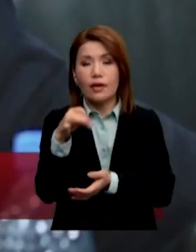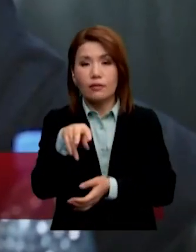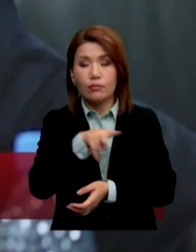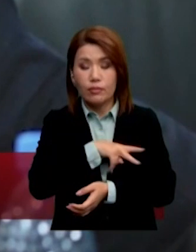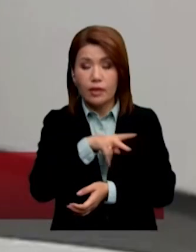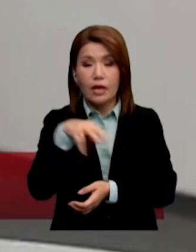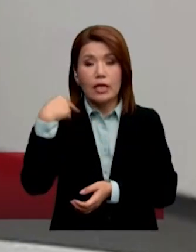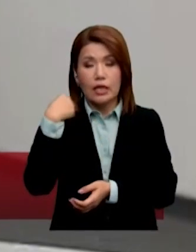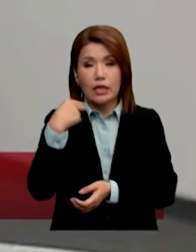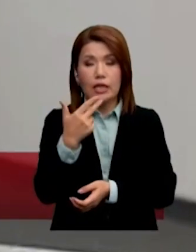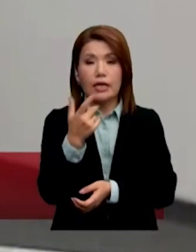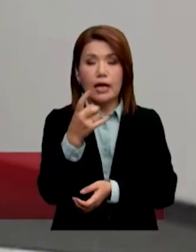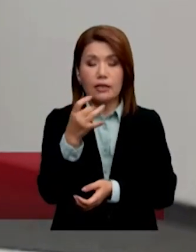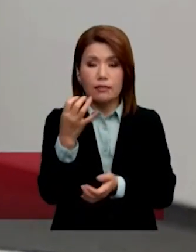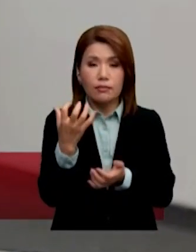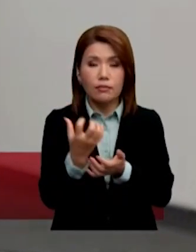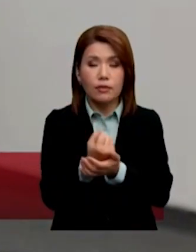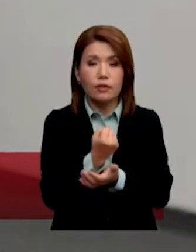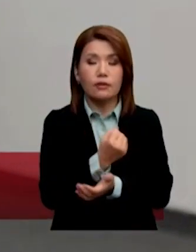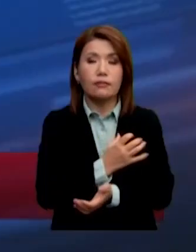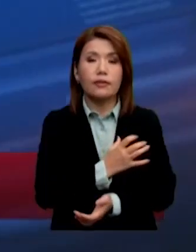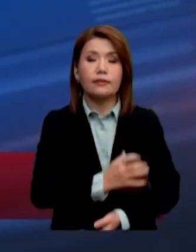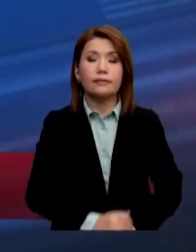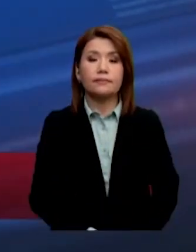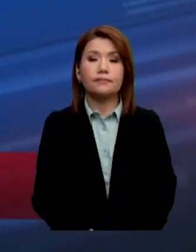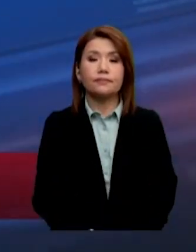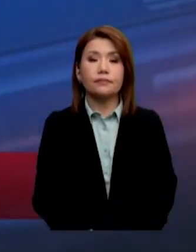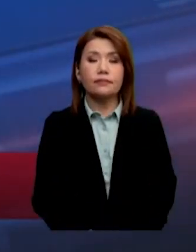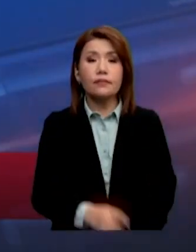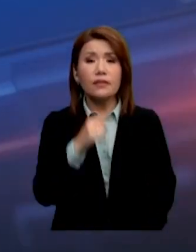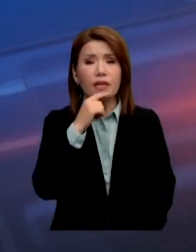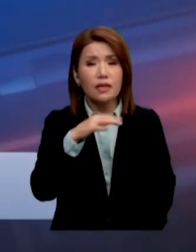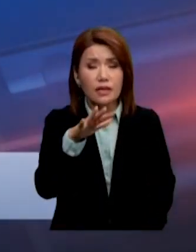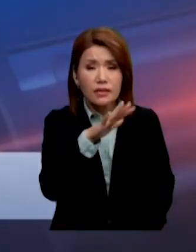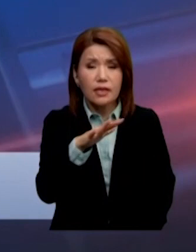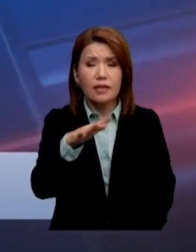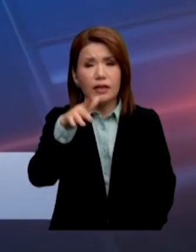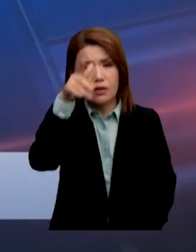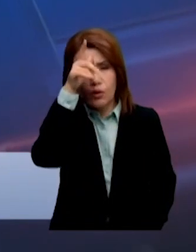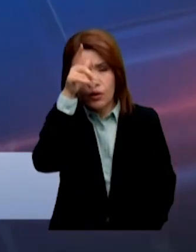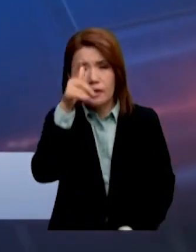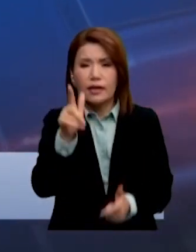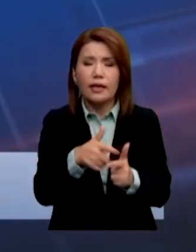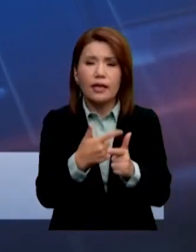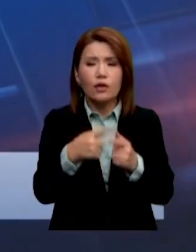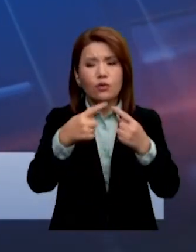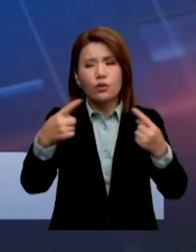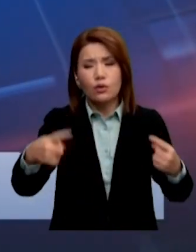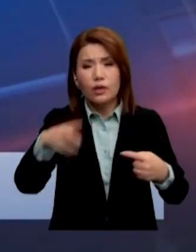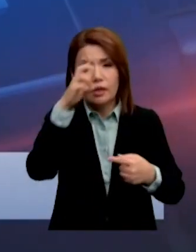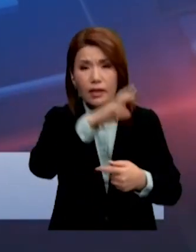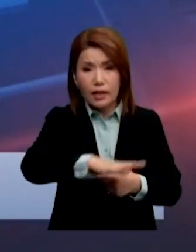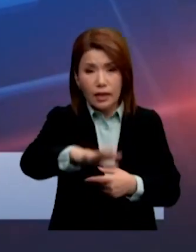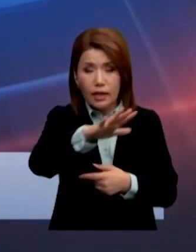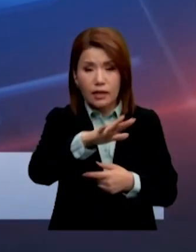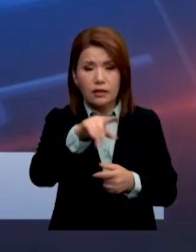президенті грантының иегері атанды. Ресейдің, немесе Түркияның, немесе тағы бір елдердің бір